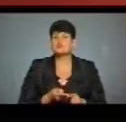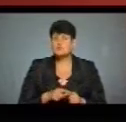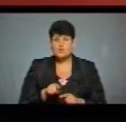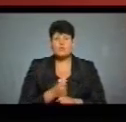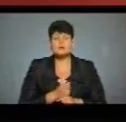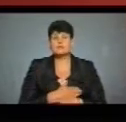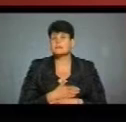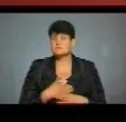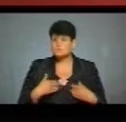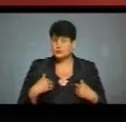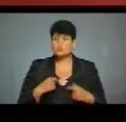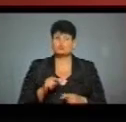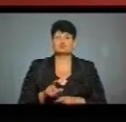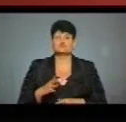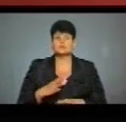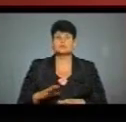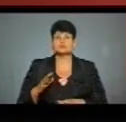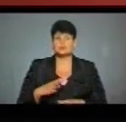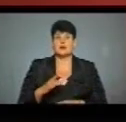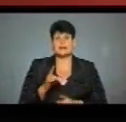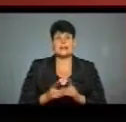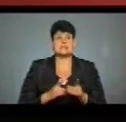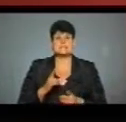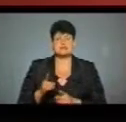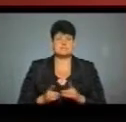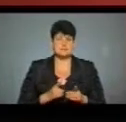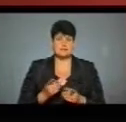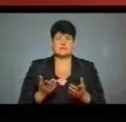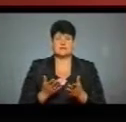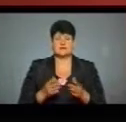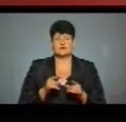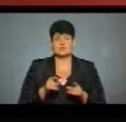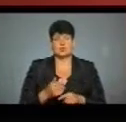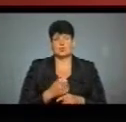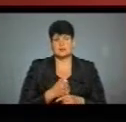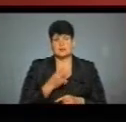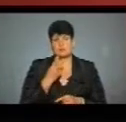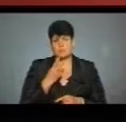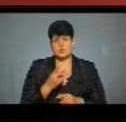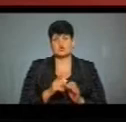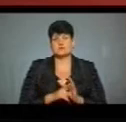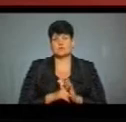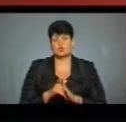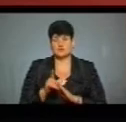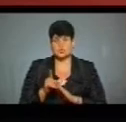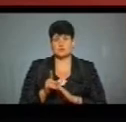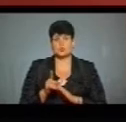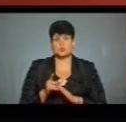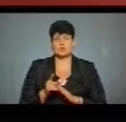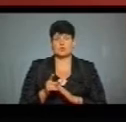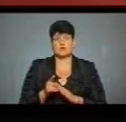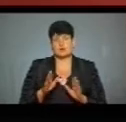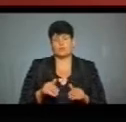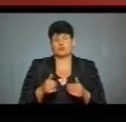що чекають на ті зміни, які вони хотіли бачити із самого початку, чи нульовий акциз, чи те, як